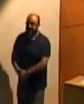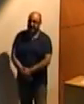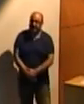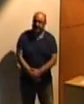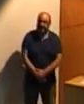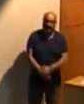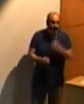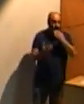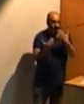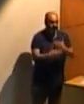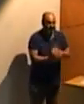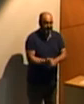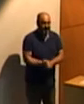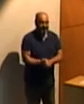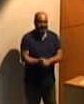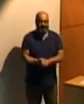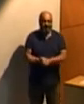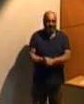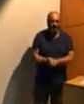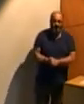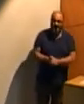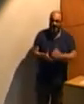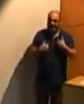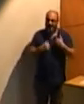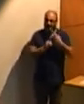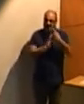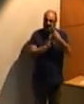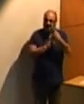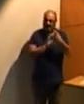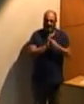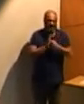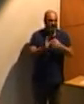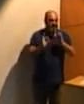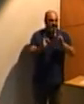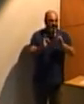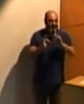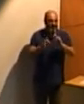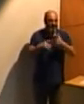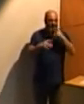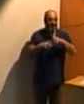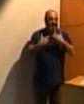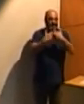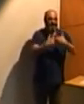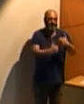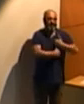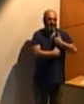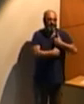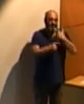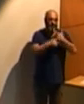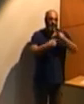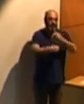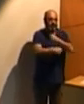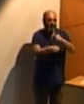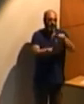bonsoir bonsoir alors moi j'ai une question pour recyclage de l'industrie militaire notamment je pense à la bombe à la bombe